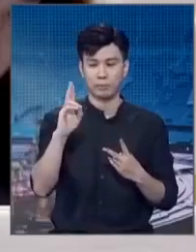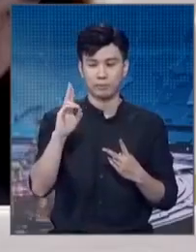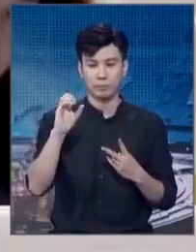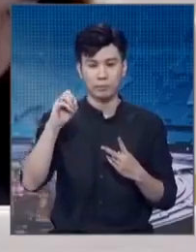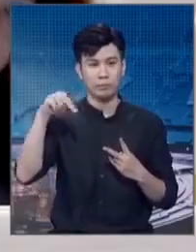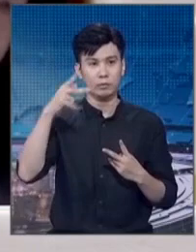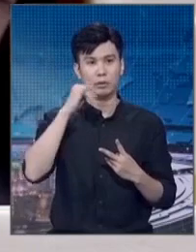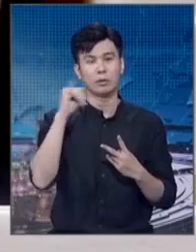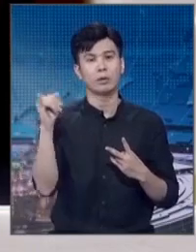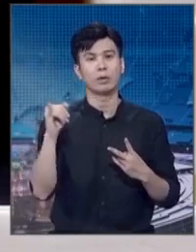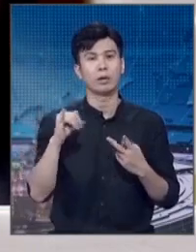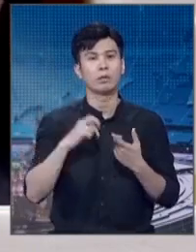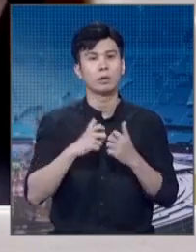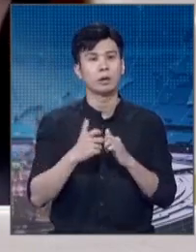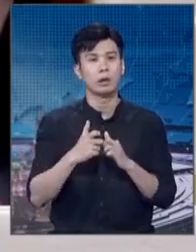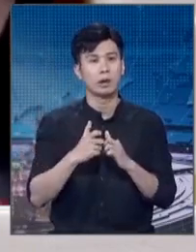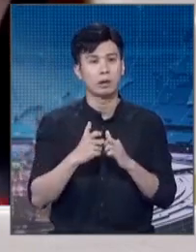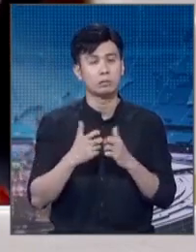vấn đề cái luật